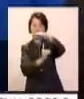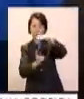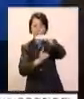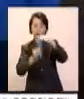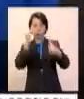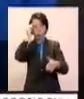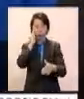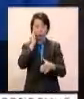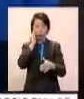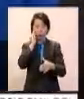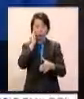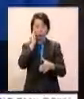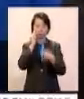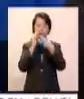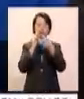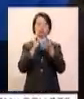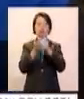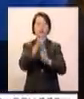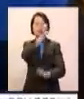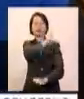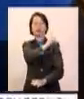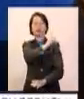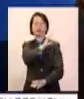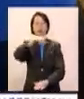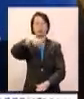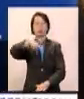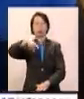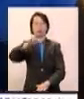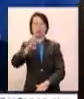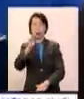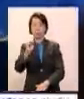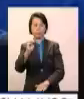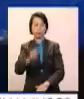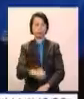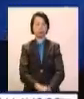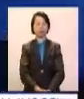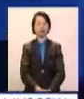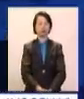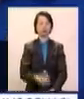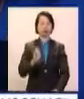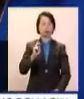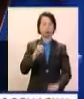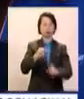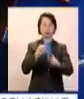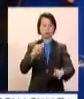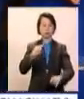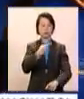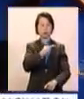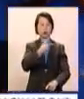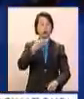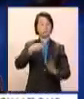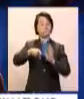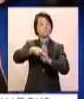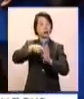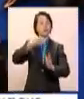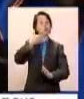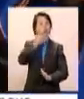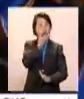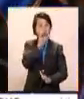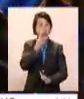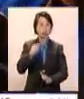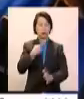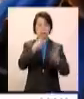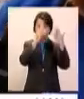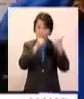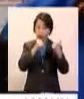Mahathir Mohamad selaku pengerusi Bersatu. Baik, bagi kami dari sayap pemuda, kami mengharapkan untuk Yang Amat